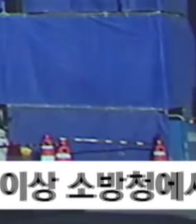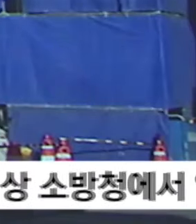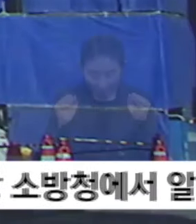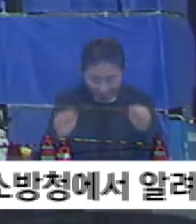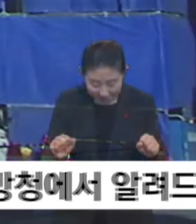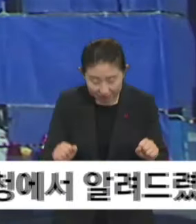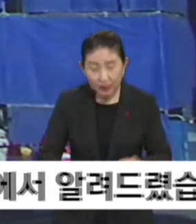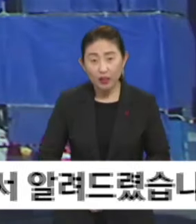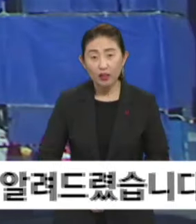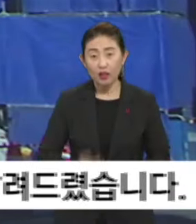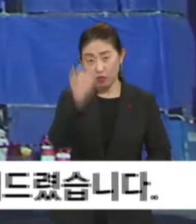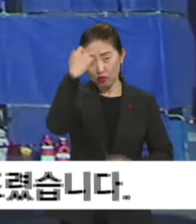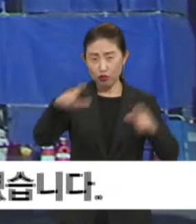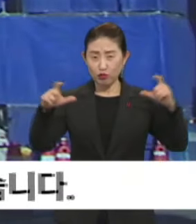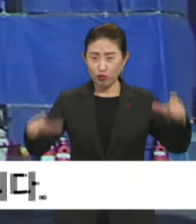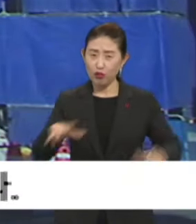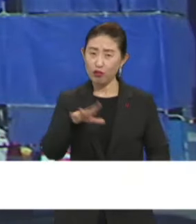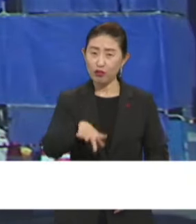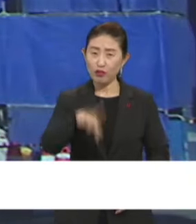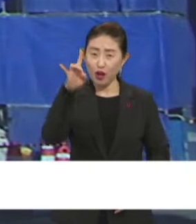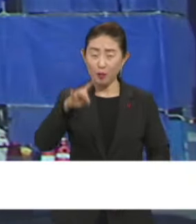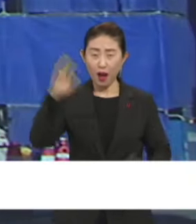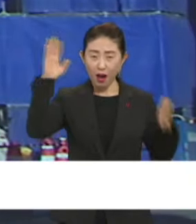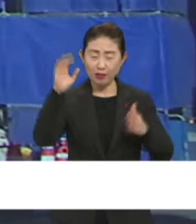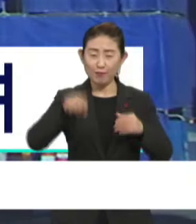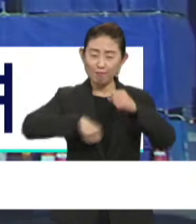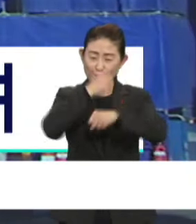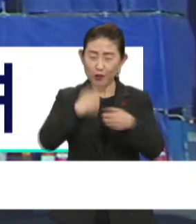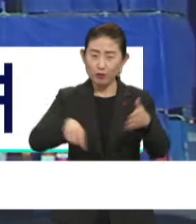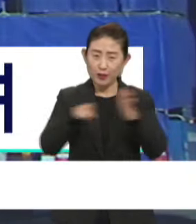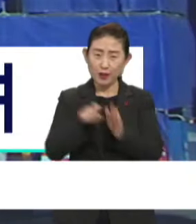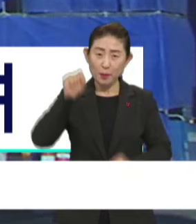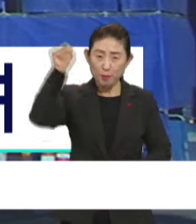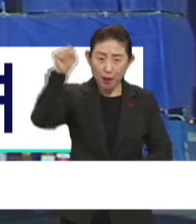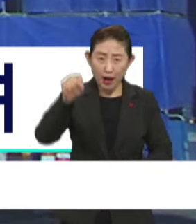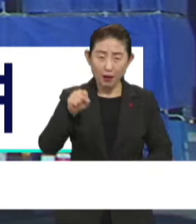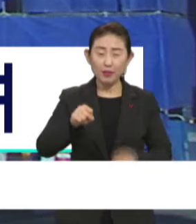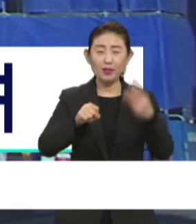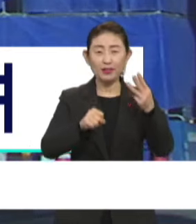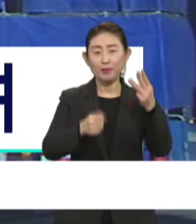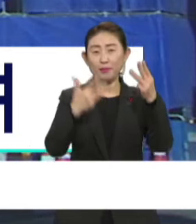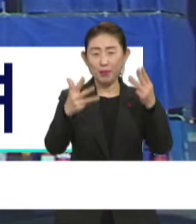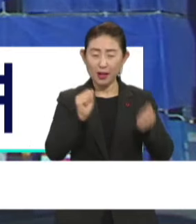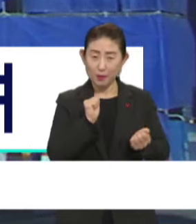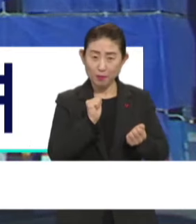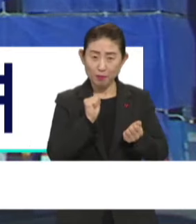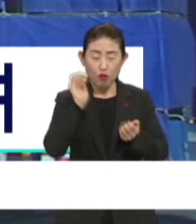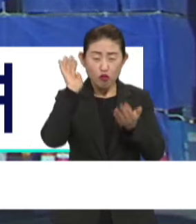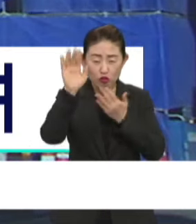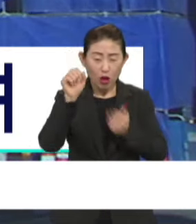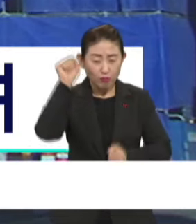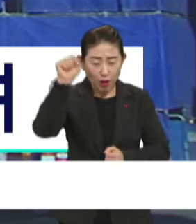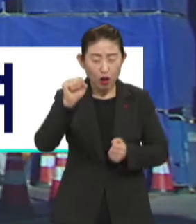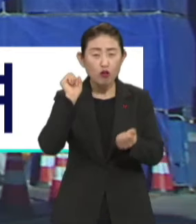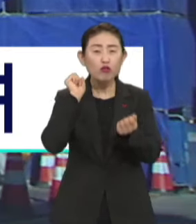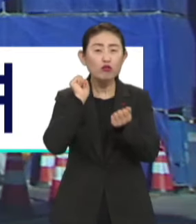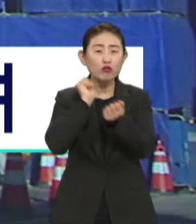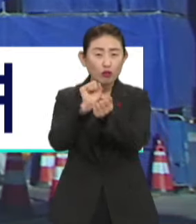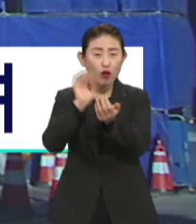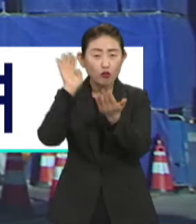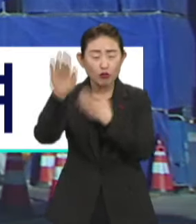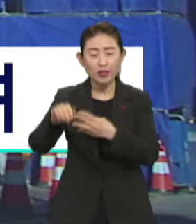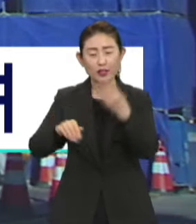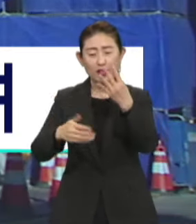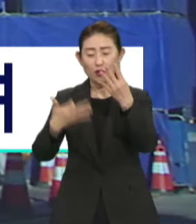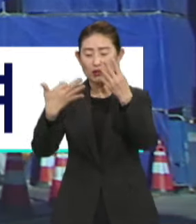여러분 안녕하십니까? 충청권 최초의 학생운동이자 4.19 혁명의 도화선이 된 38 민주의거. 이를 기념하기